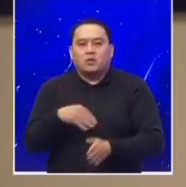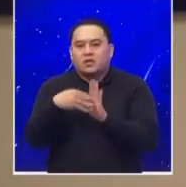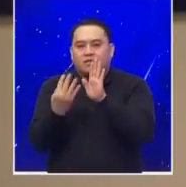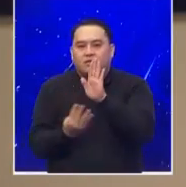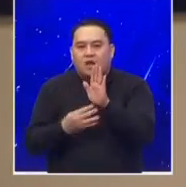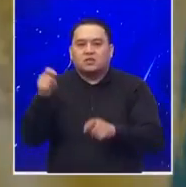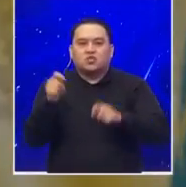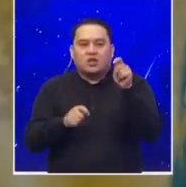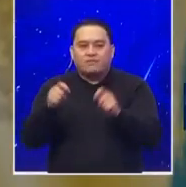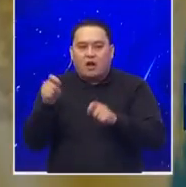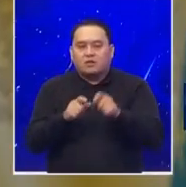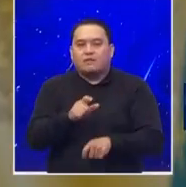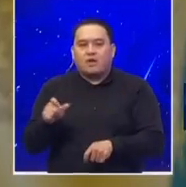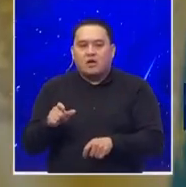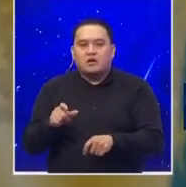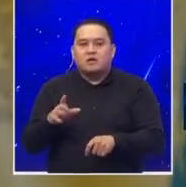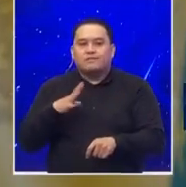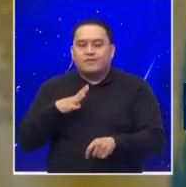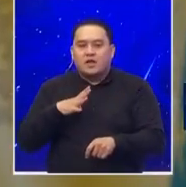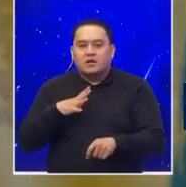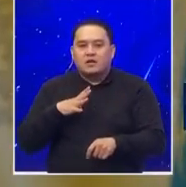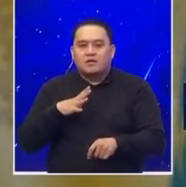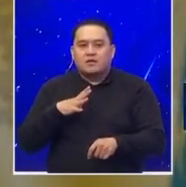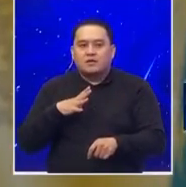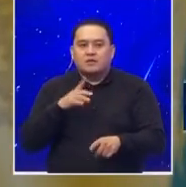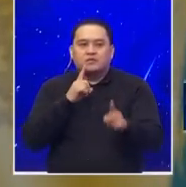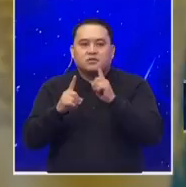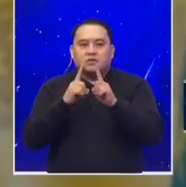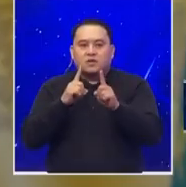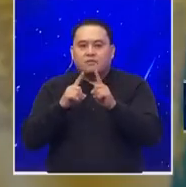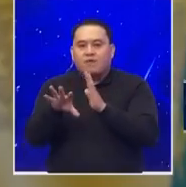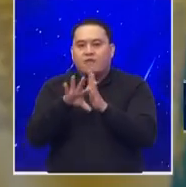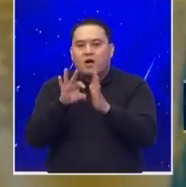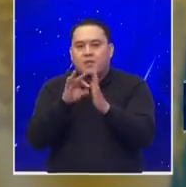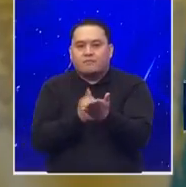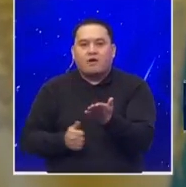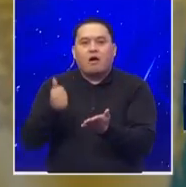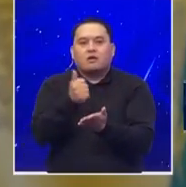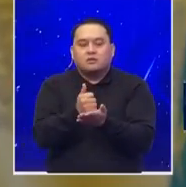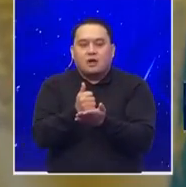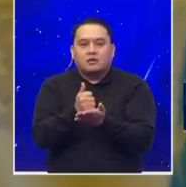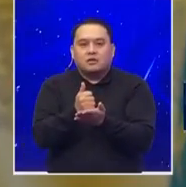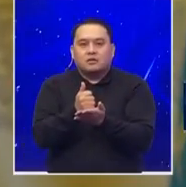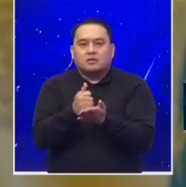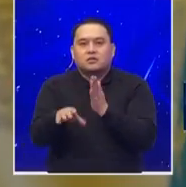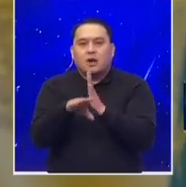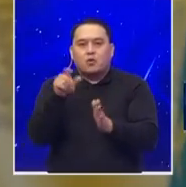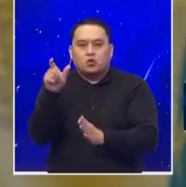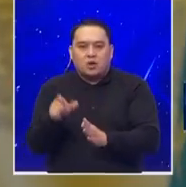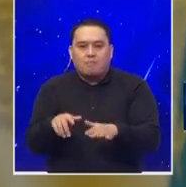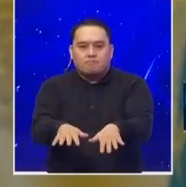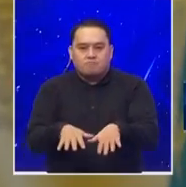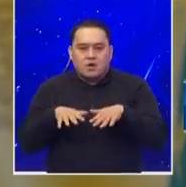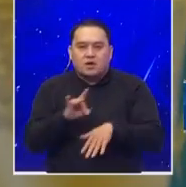19 делегатов. В ходе сессии состоялись выборы в кандидаты депутата